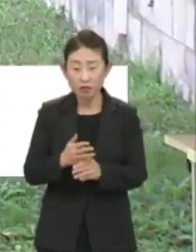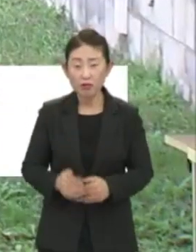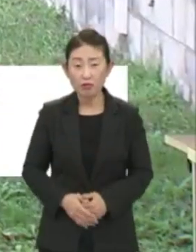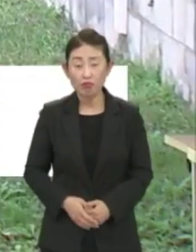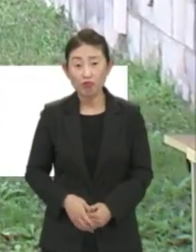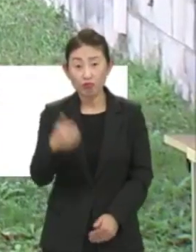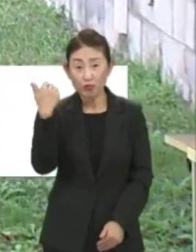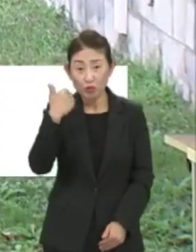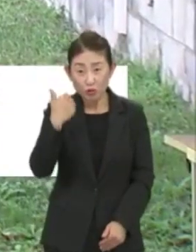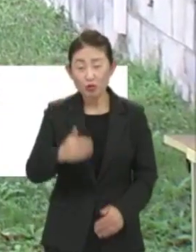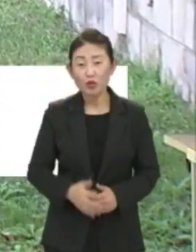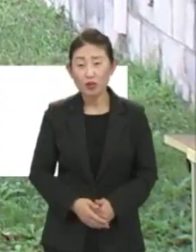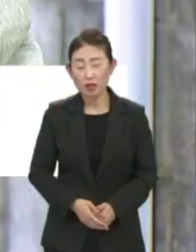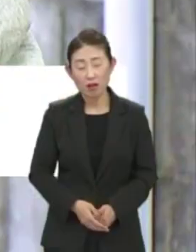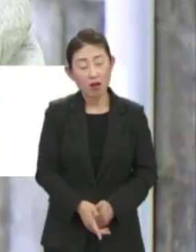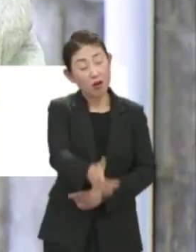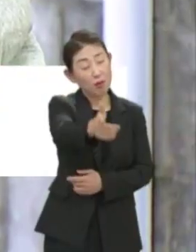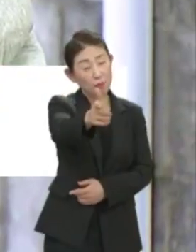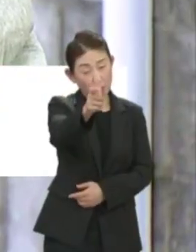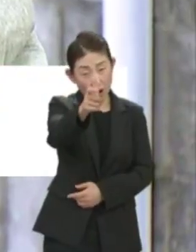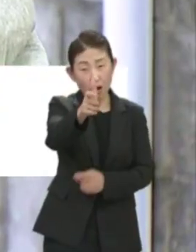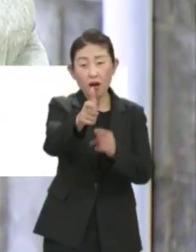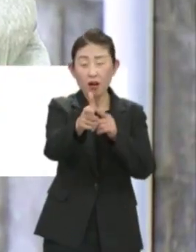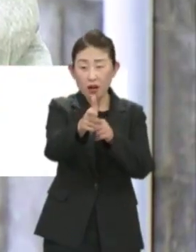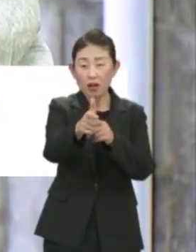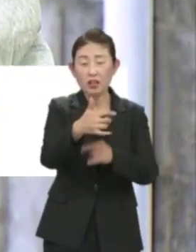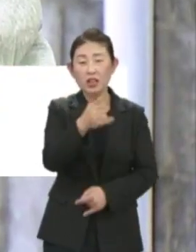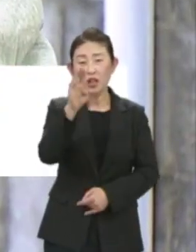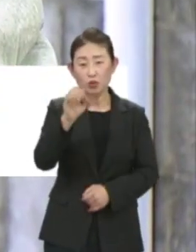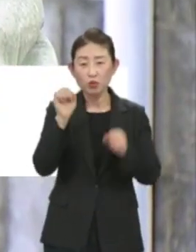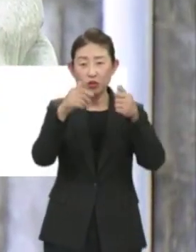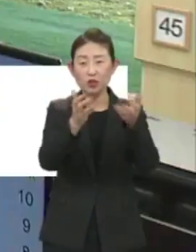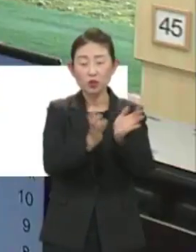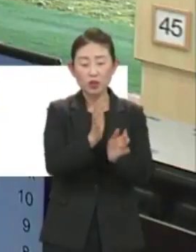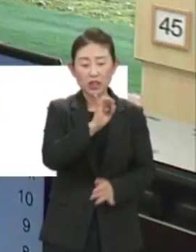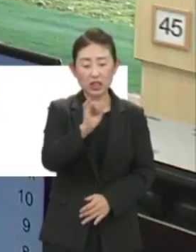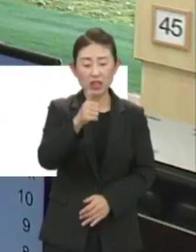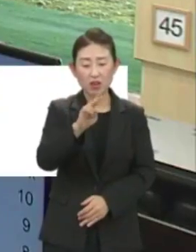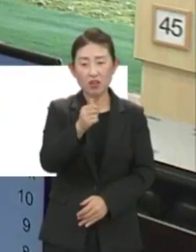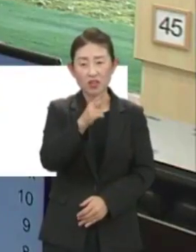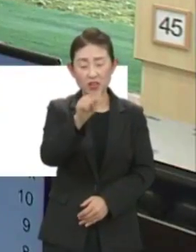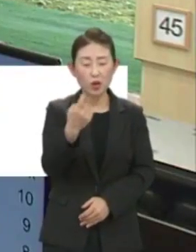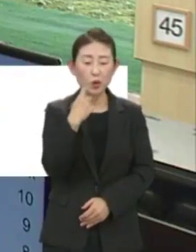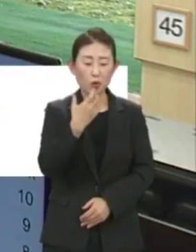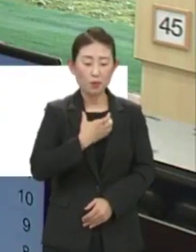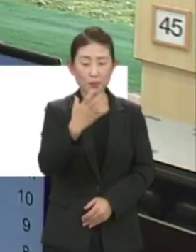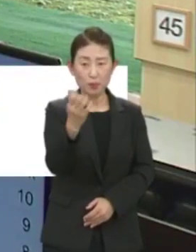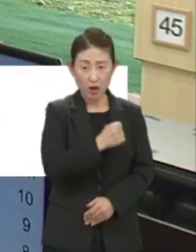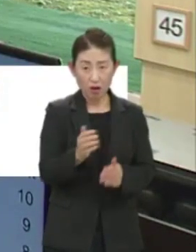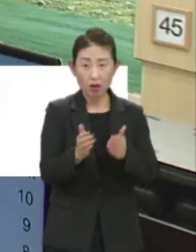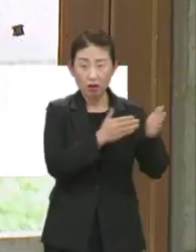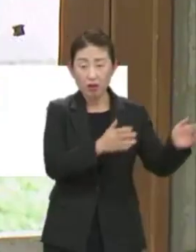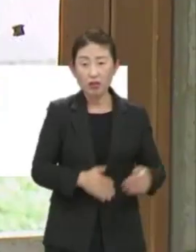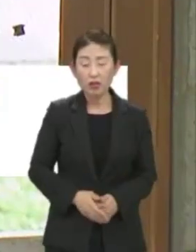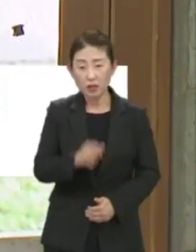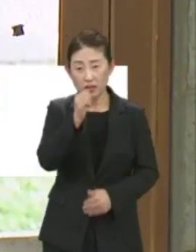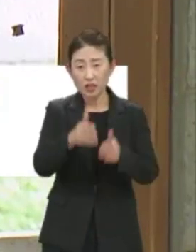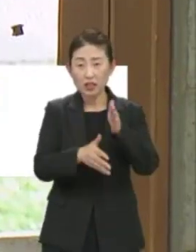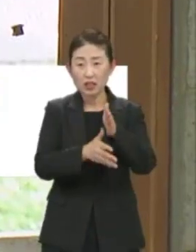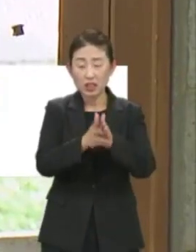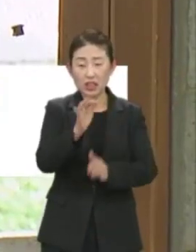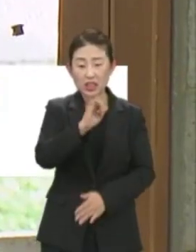잇따랐습니다. 속사권총 종목에서는 세종체육회 소속 이건혁 선수가 금메달을 손에 넣었고 서산시청